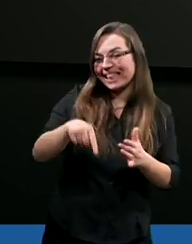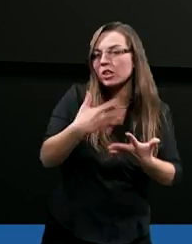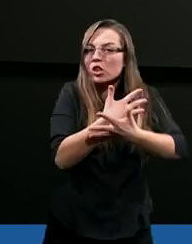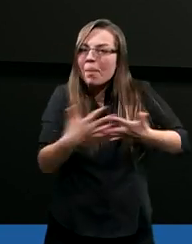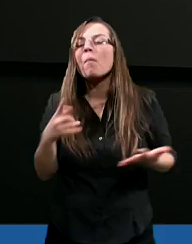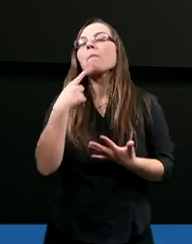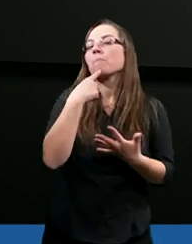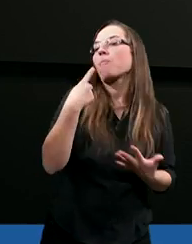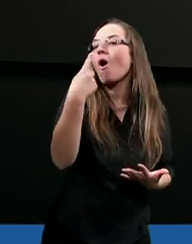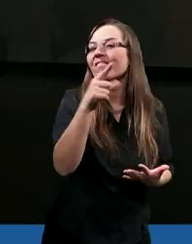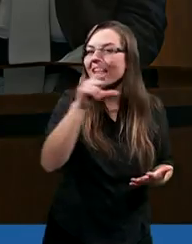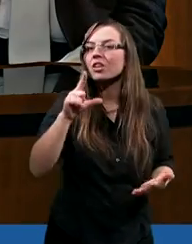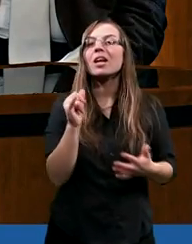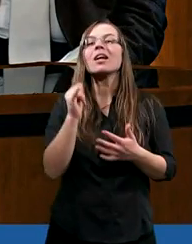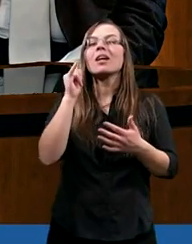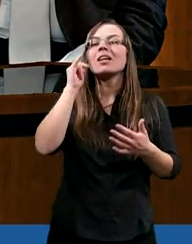powiedział